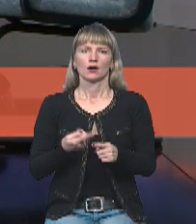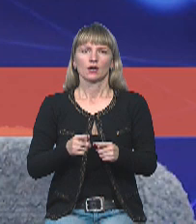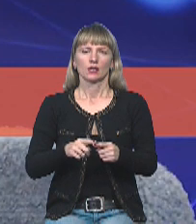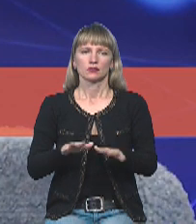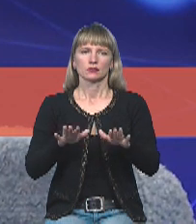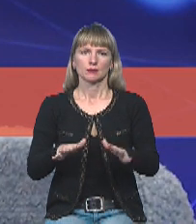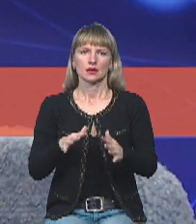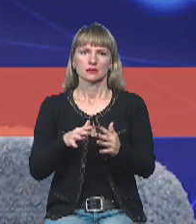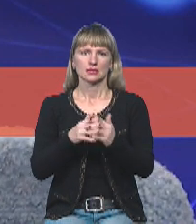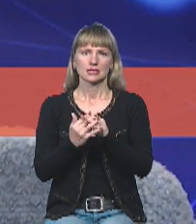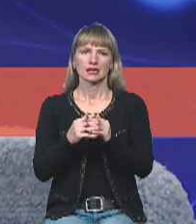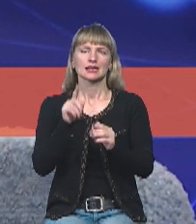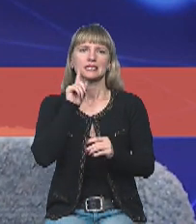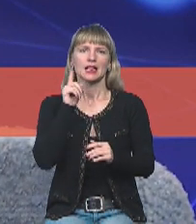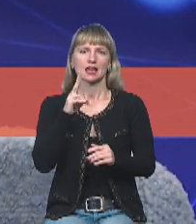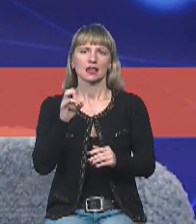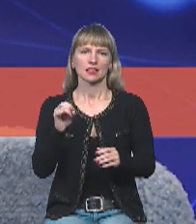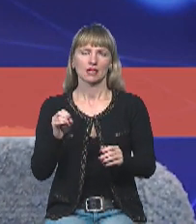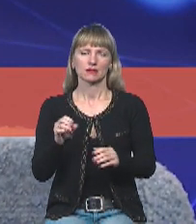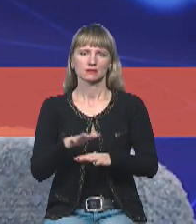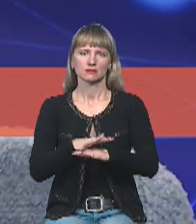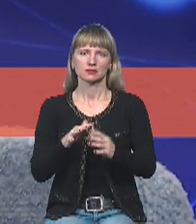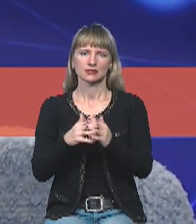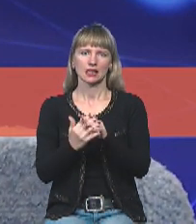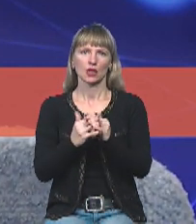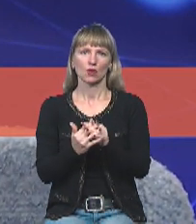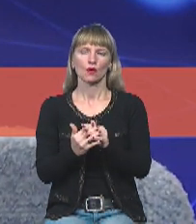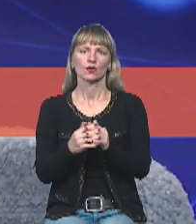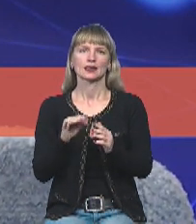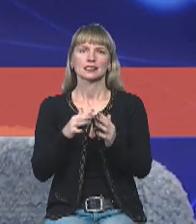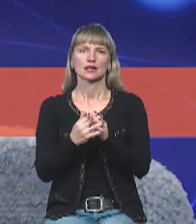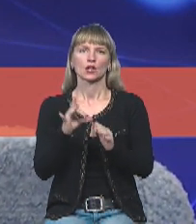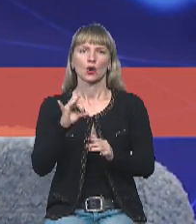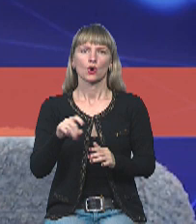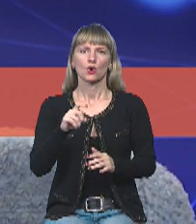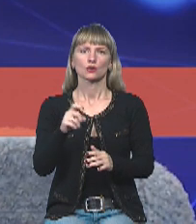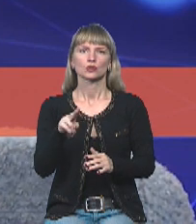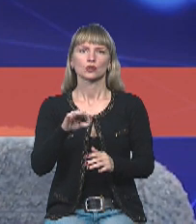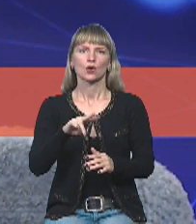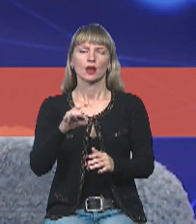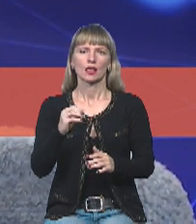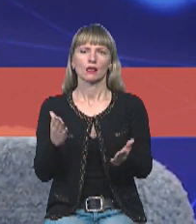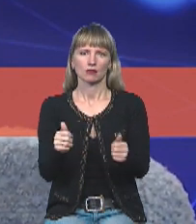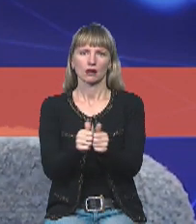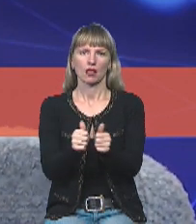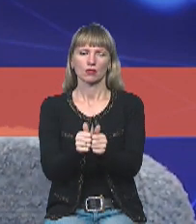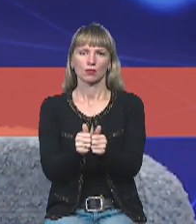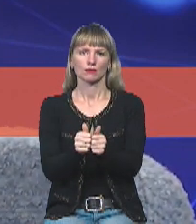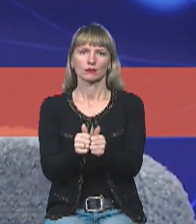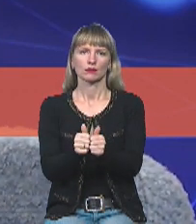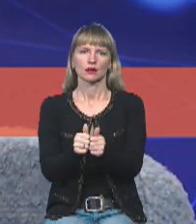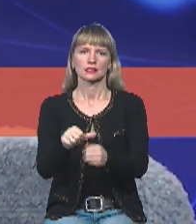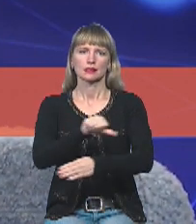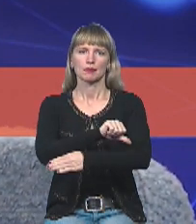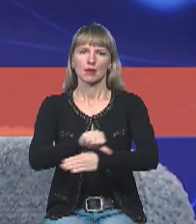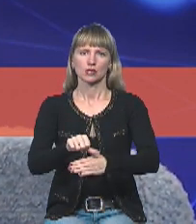населені пункти Зелене і село Зелене і село Роздолі, яке безпосередньо контактує з